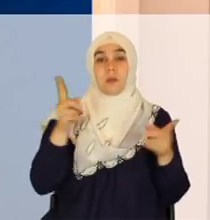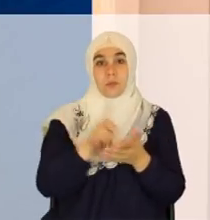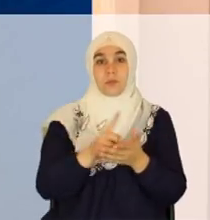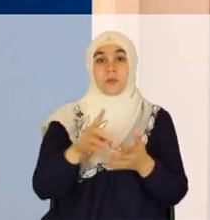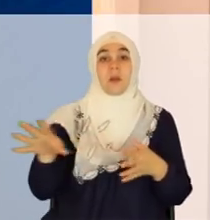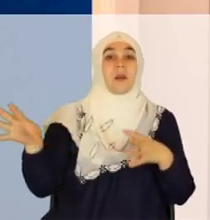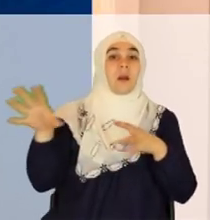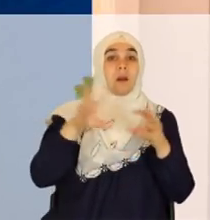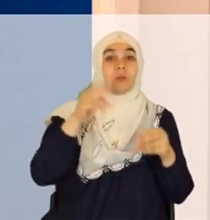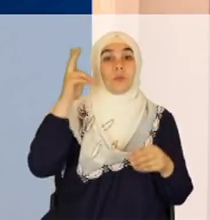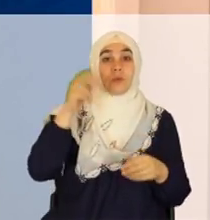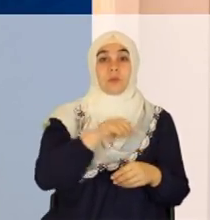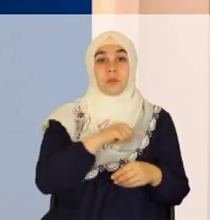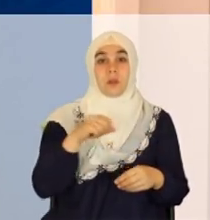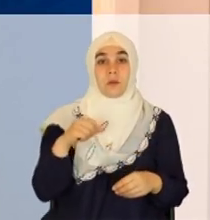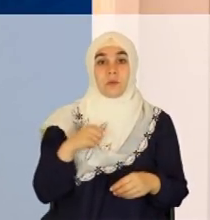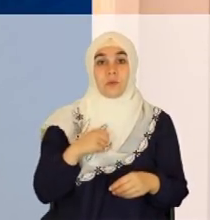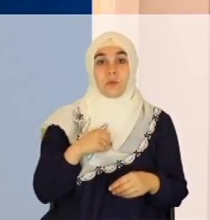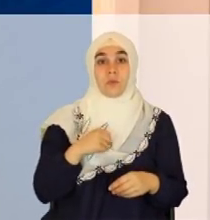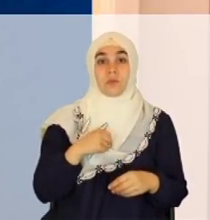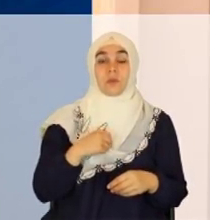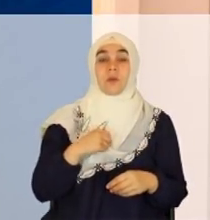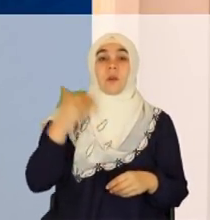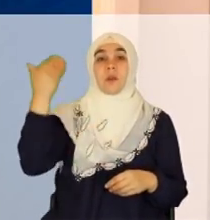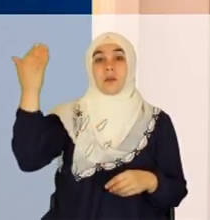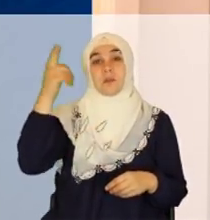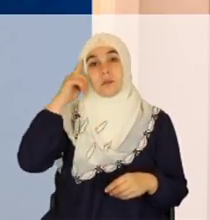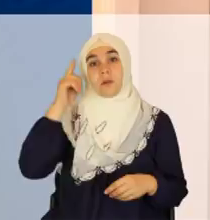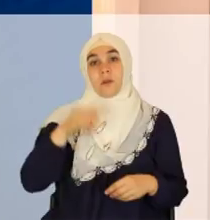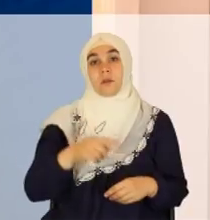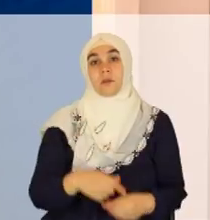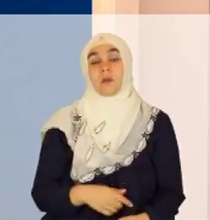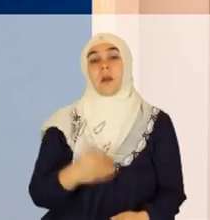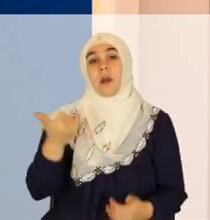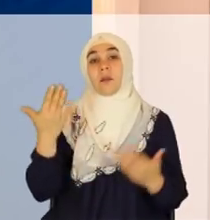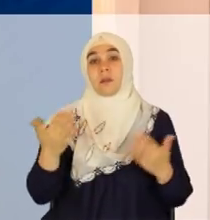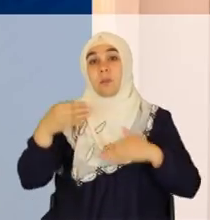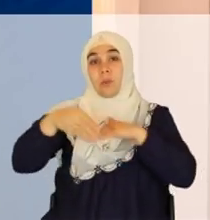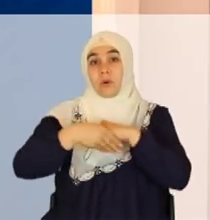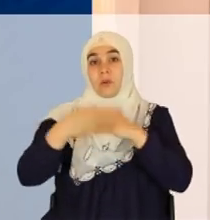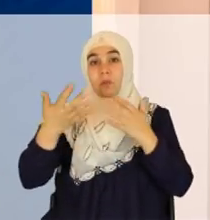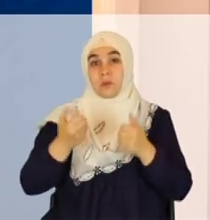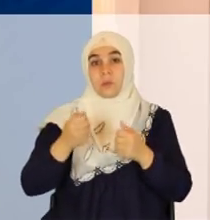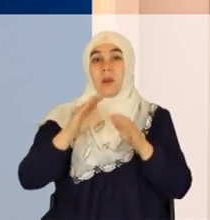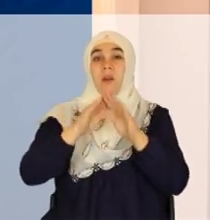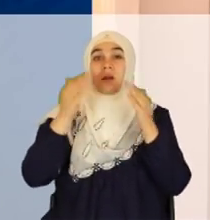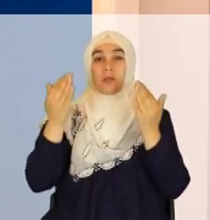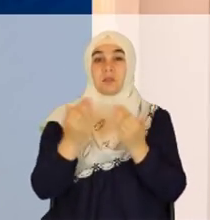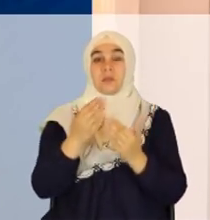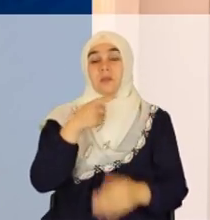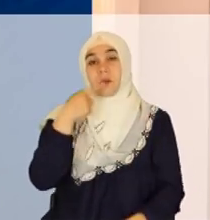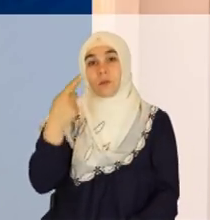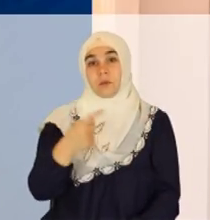Demak, hammasi Alloh subhanahu va taoloning o'ziga bog'liq. Endi pora berib hajga borish degan